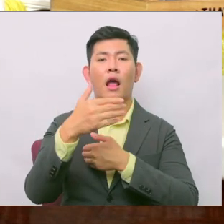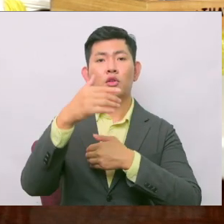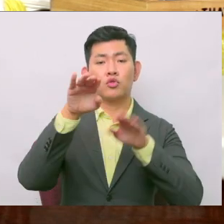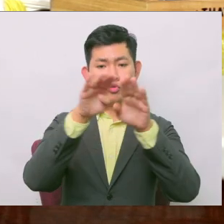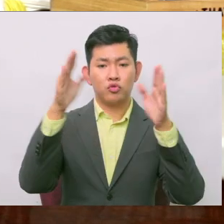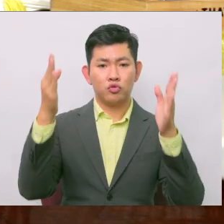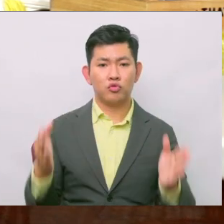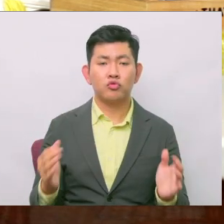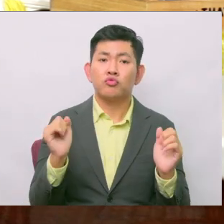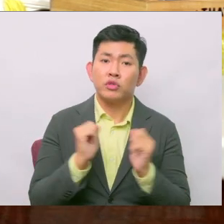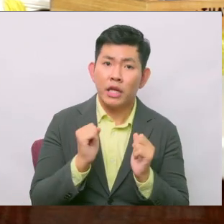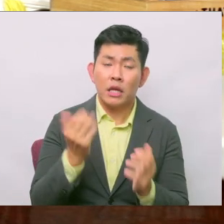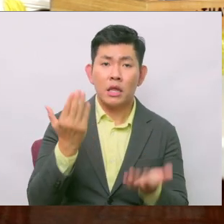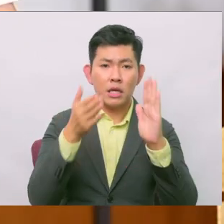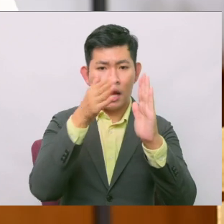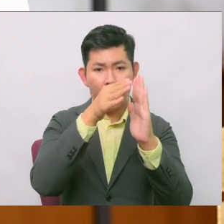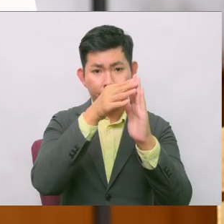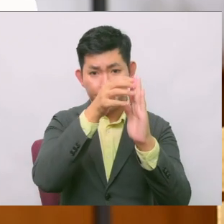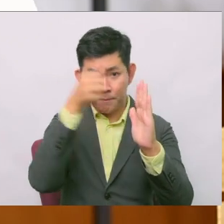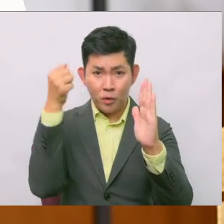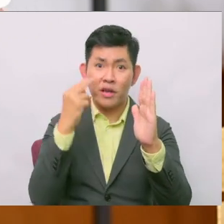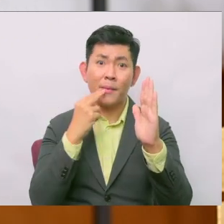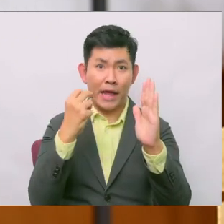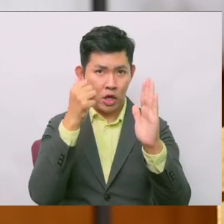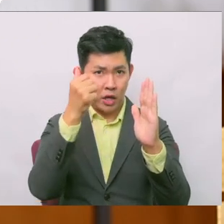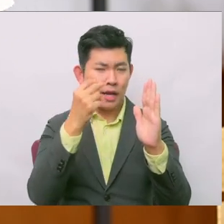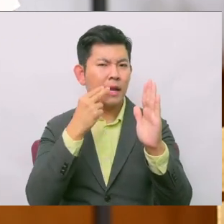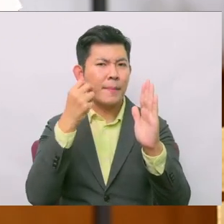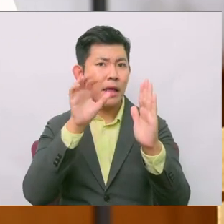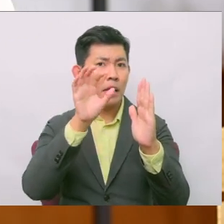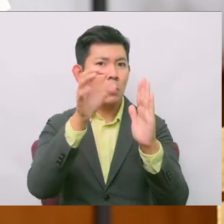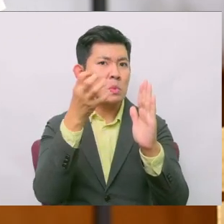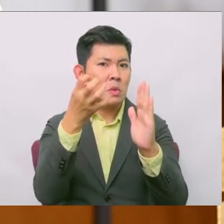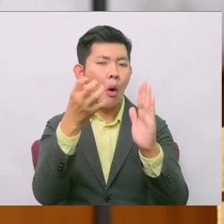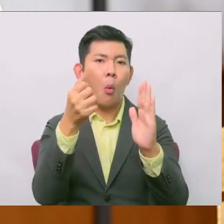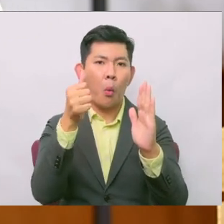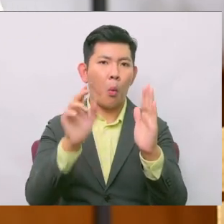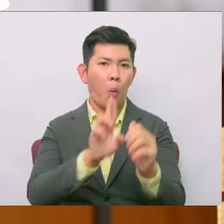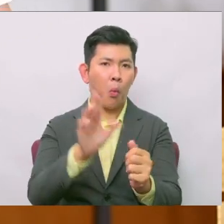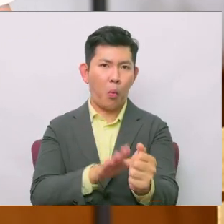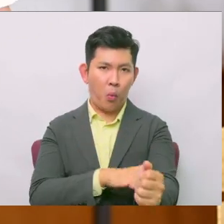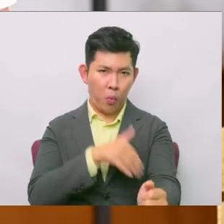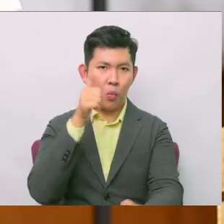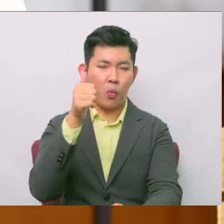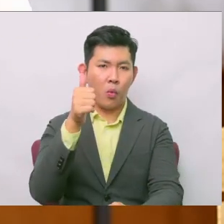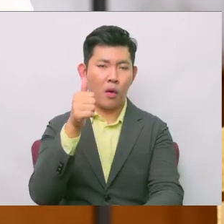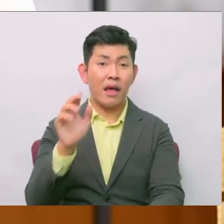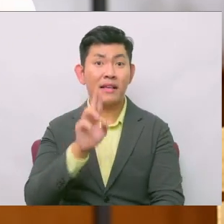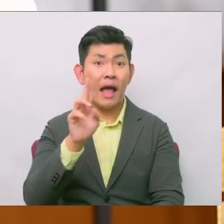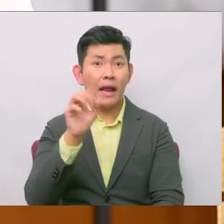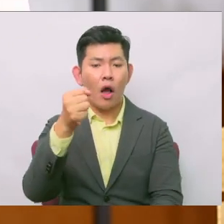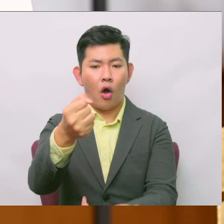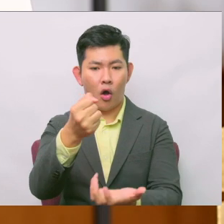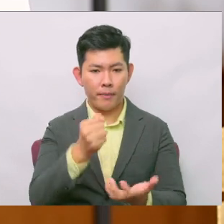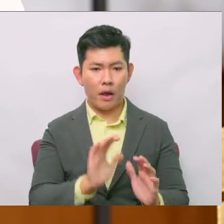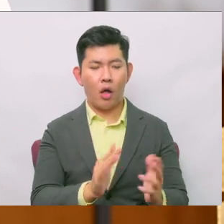าหรือช่องฟิตก็ได้นะคะแต่ถ้าช่องฟิตมันก็จะรักษาได้นานหน่อยนะคะแล้วพอเราจะเอาออกมาใช้เราก็เอาออกไว้ให้มันห